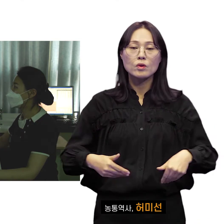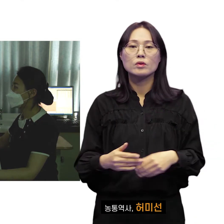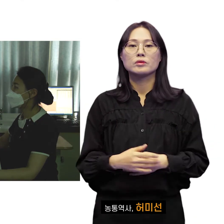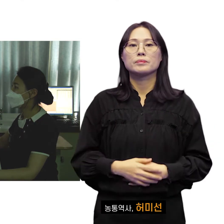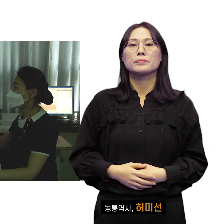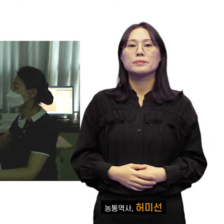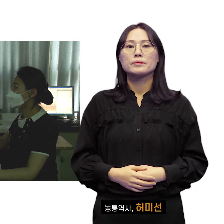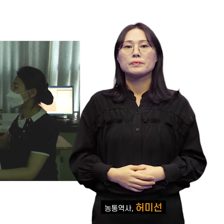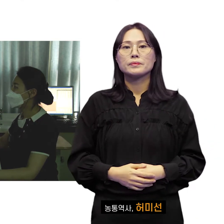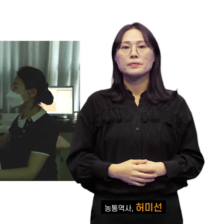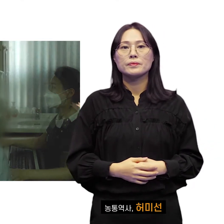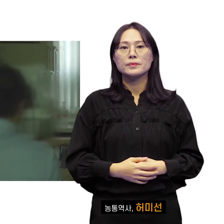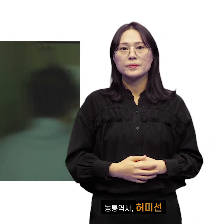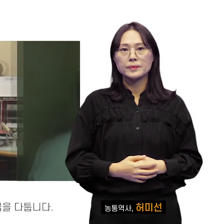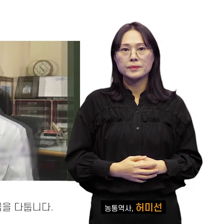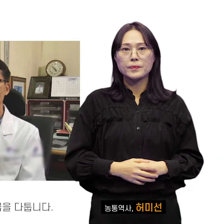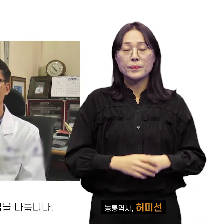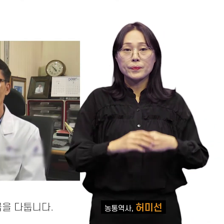합니다.